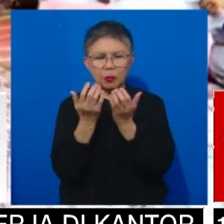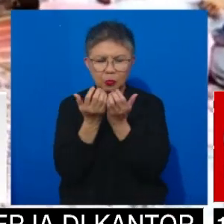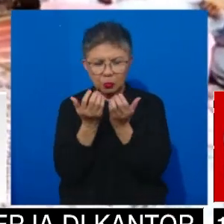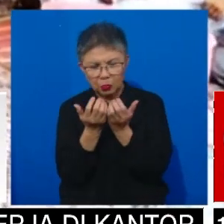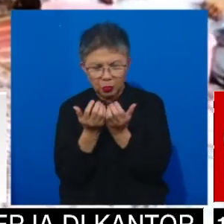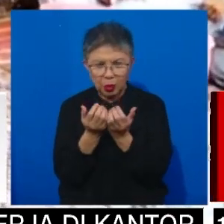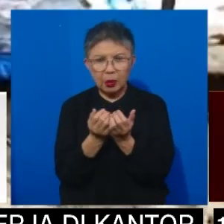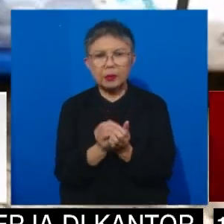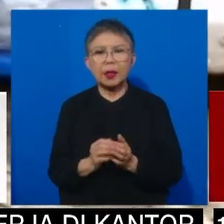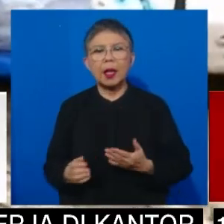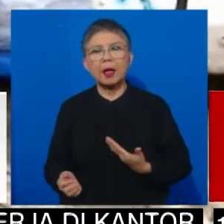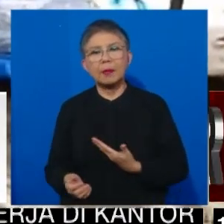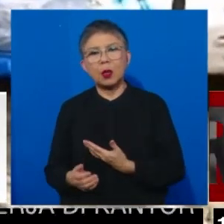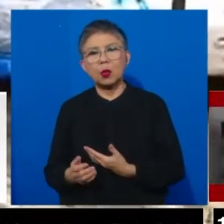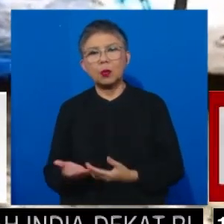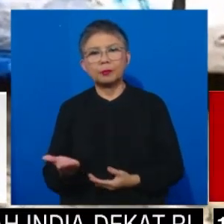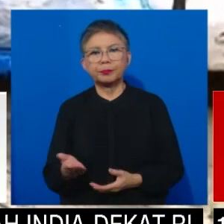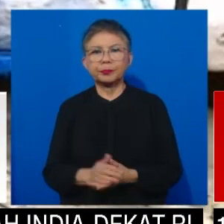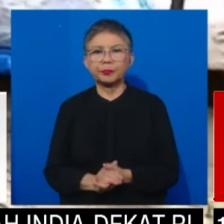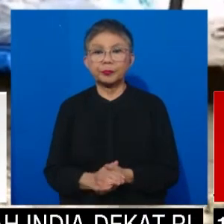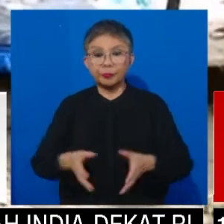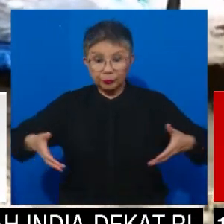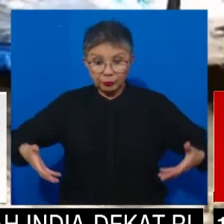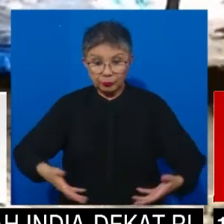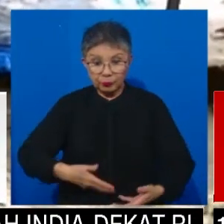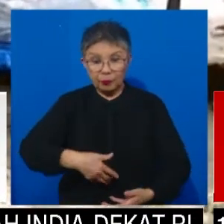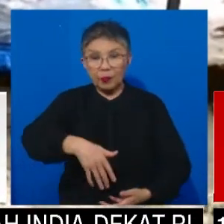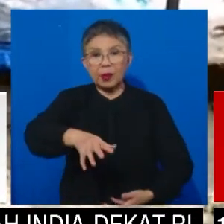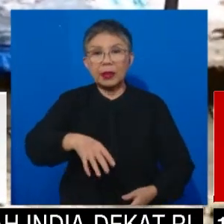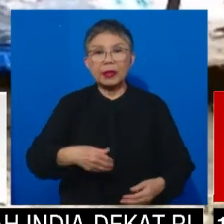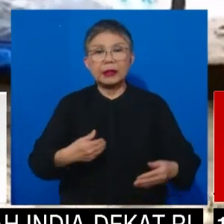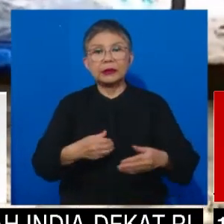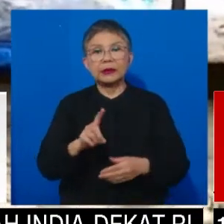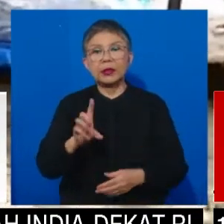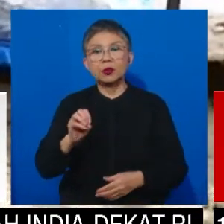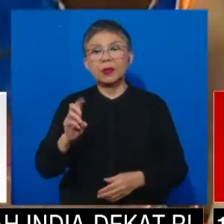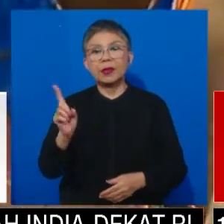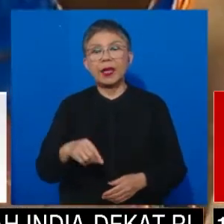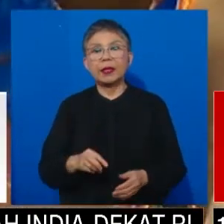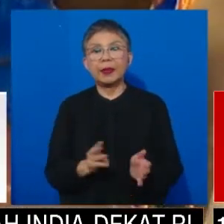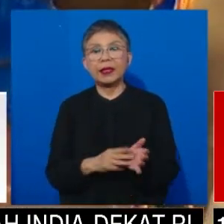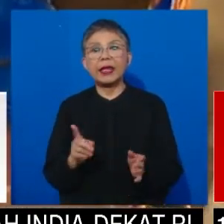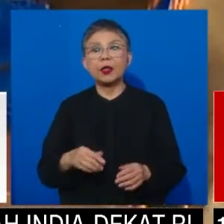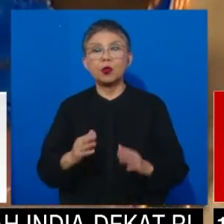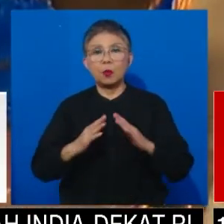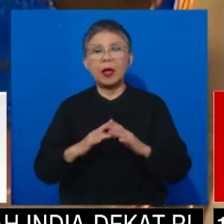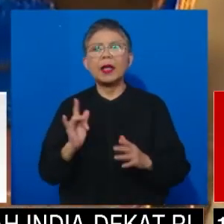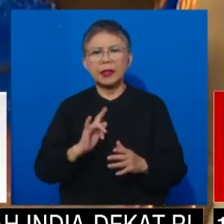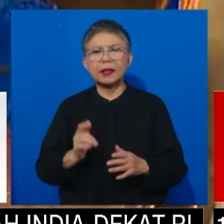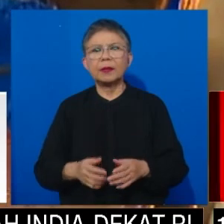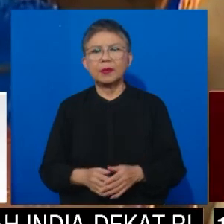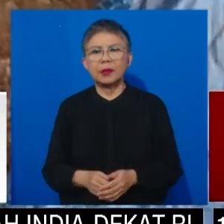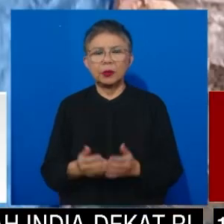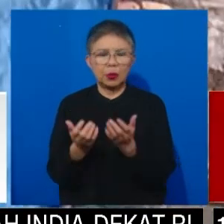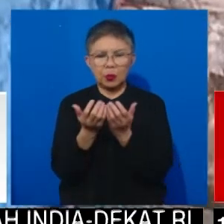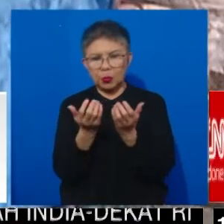almarhum. Sementara di lokasi pemakaman almarhum yang berjarak 100 meter dari rumah juga dilakukan meruang atau